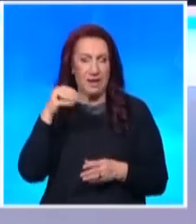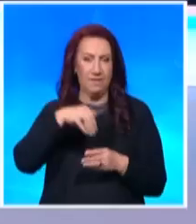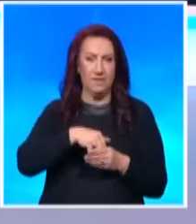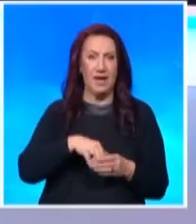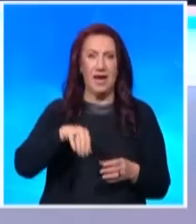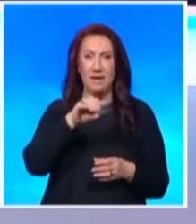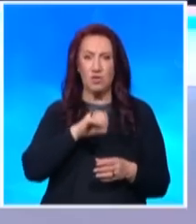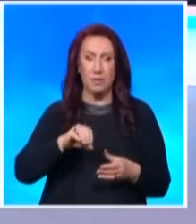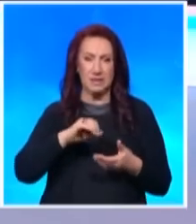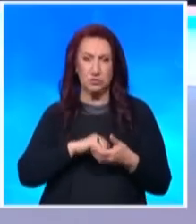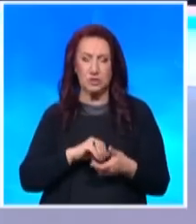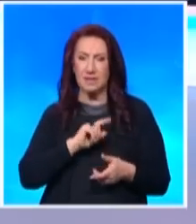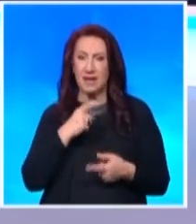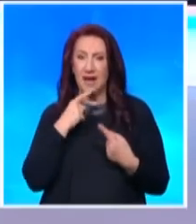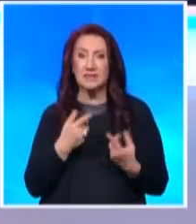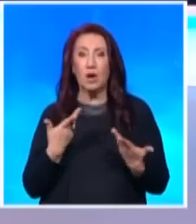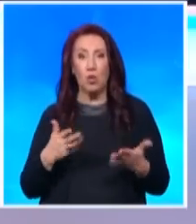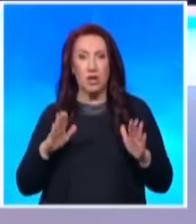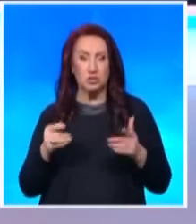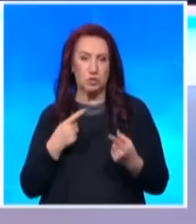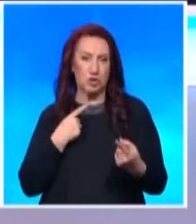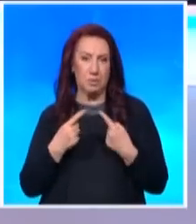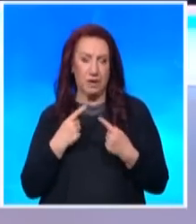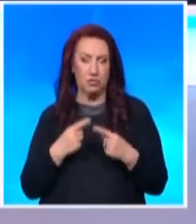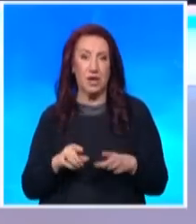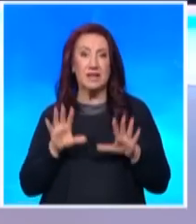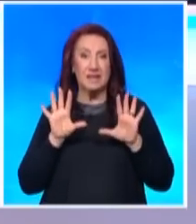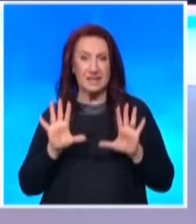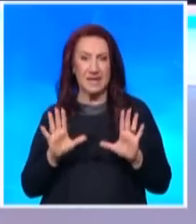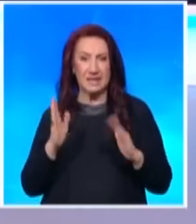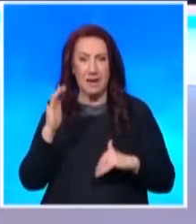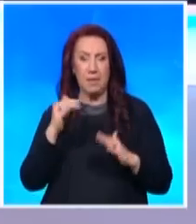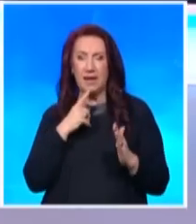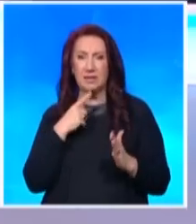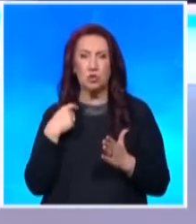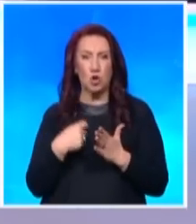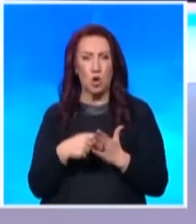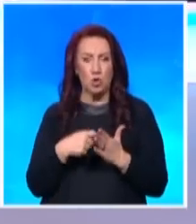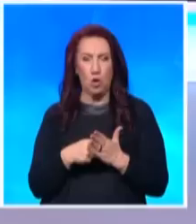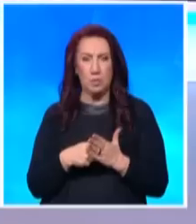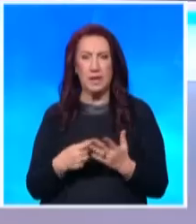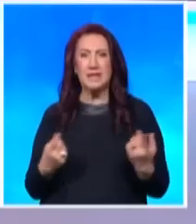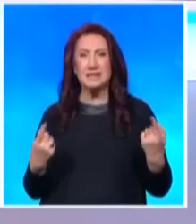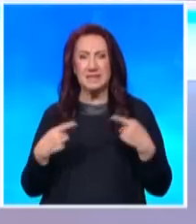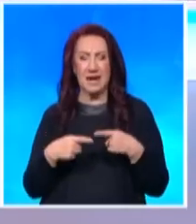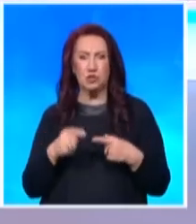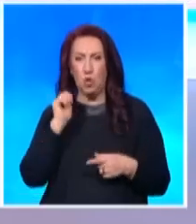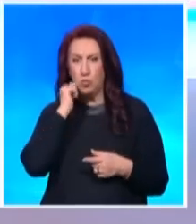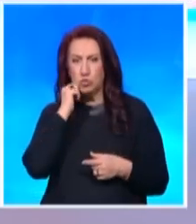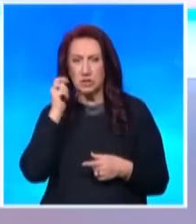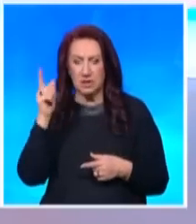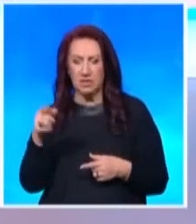на преговори. Десетия пакет от санкции срещу Москва, който се обсъжда в момента, ще удари технологии, използвани